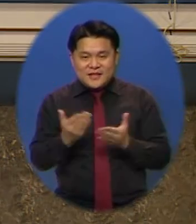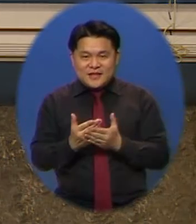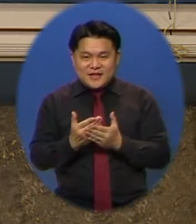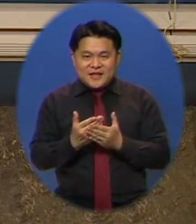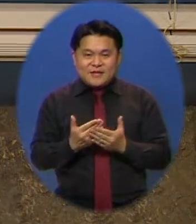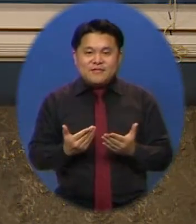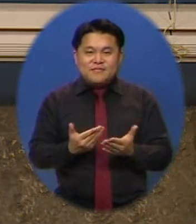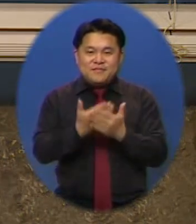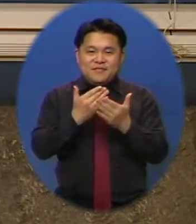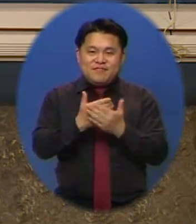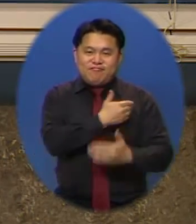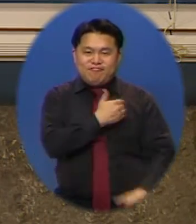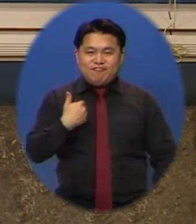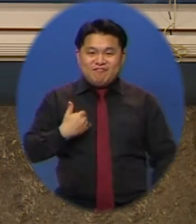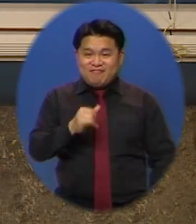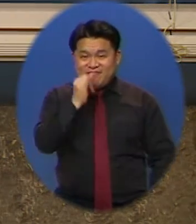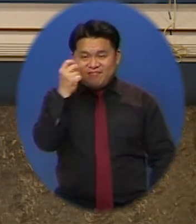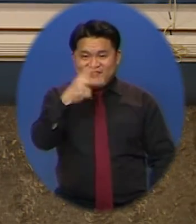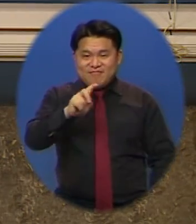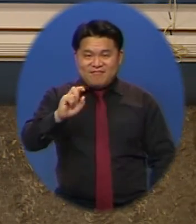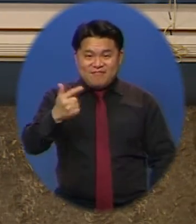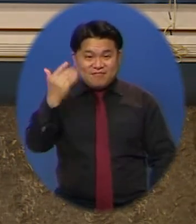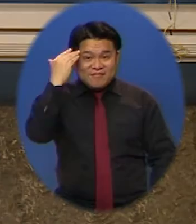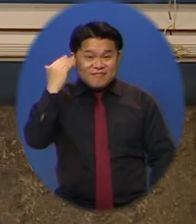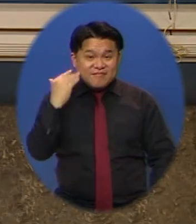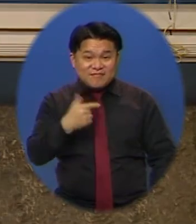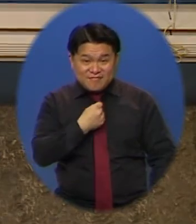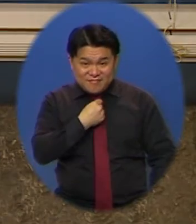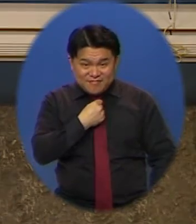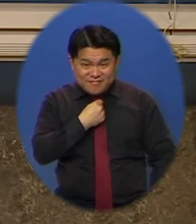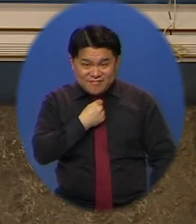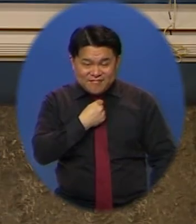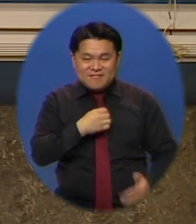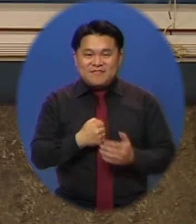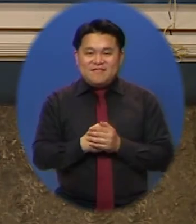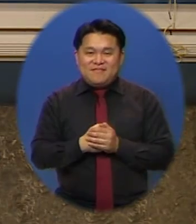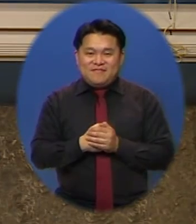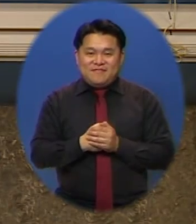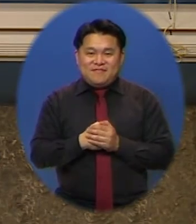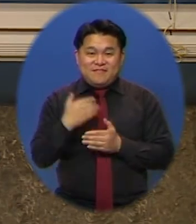활짝 피어나는 2016년 대한민국이 되길 바라겠습니다.